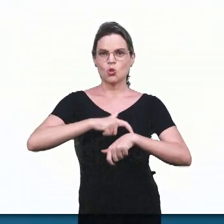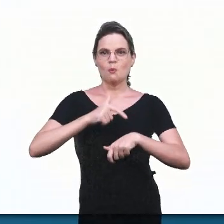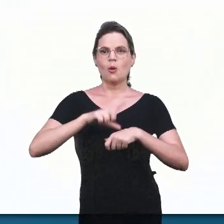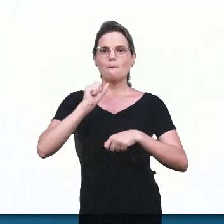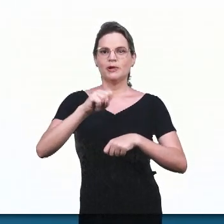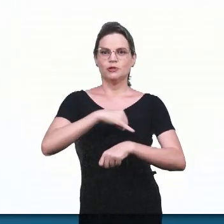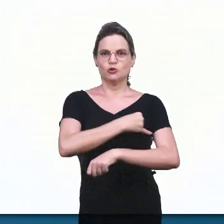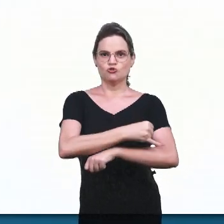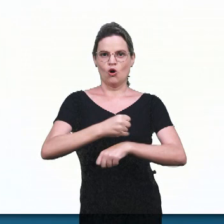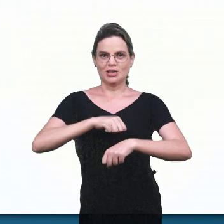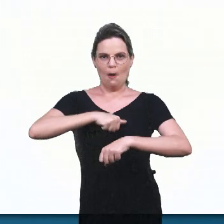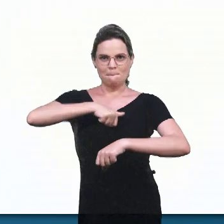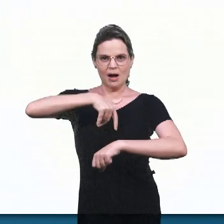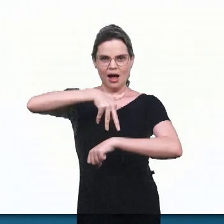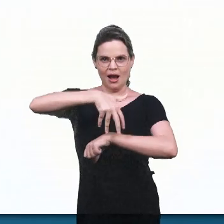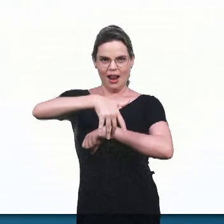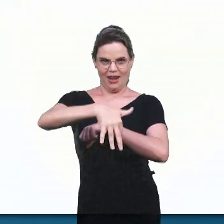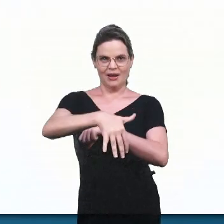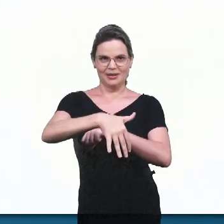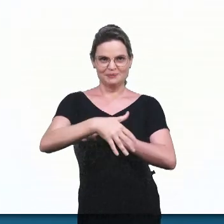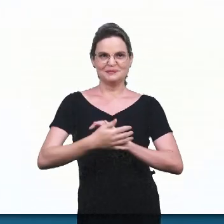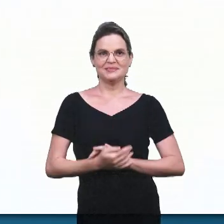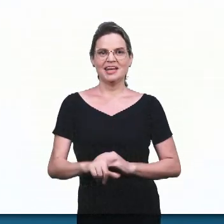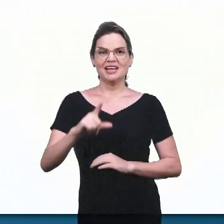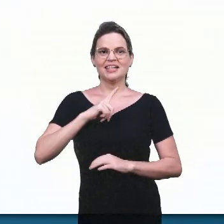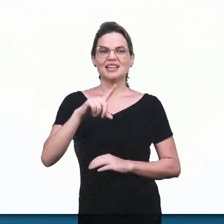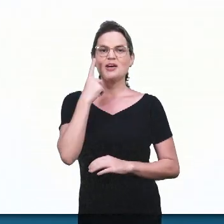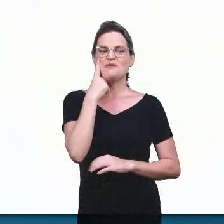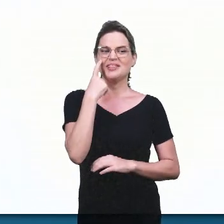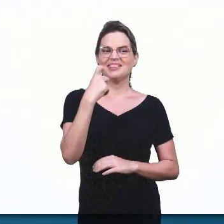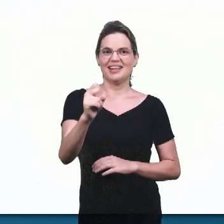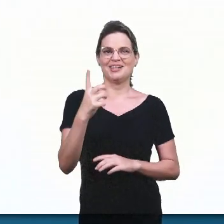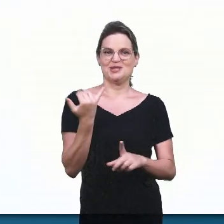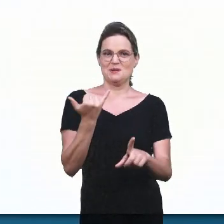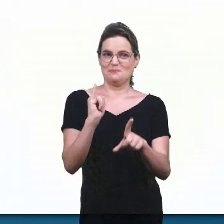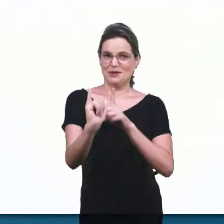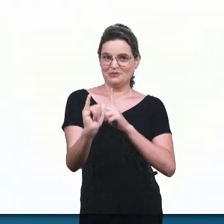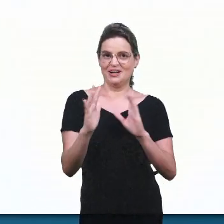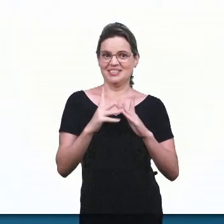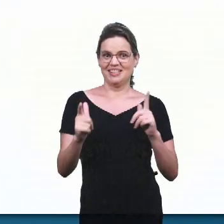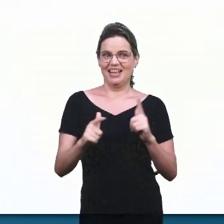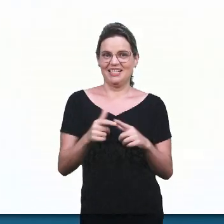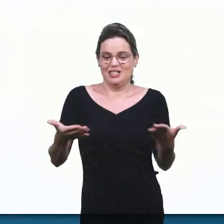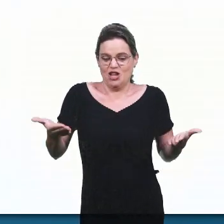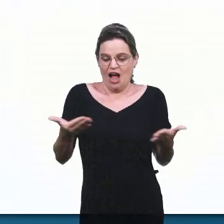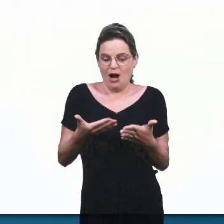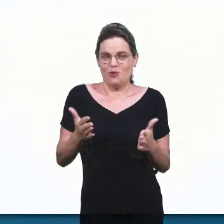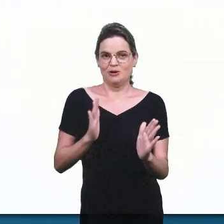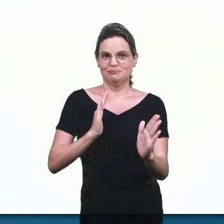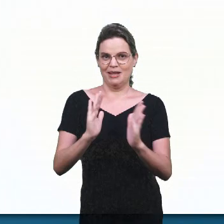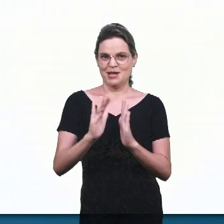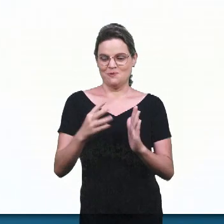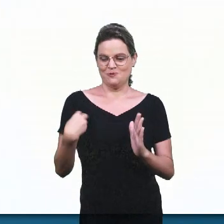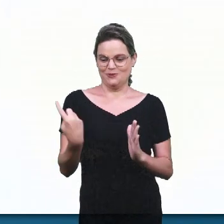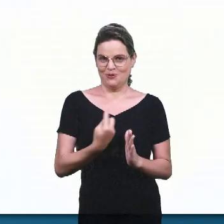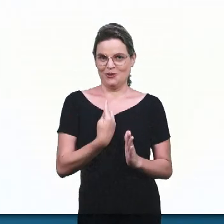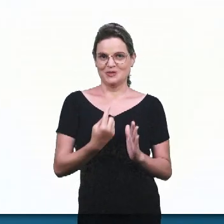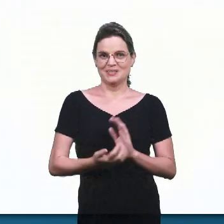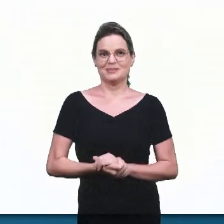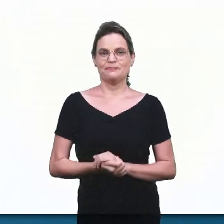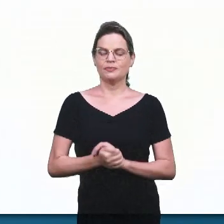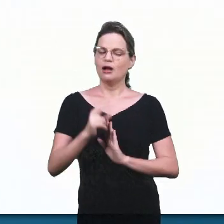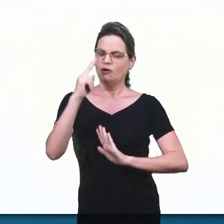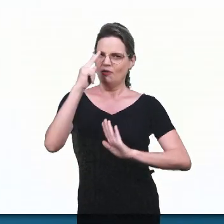passage, le passage par le Jourdain, naturellement, qui sont d'intérêt prophétique pour l'Église dans nos jours? Vous allez